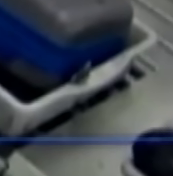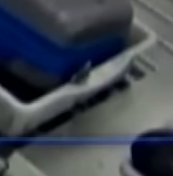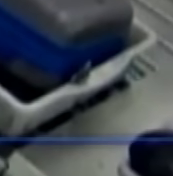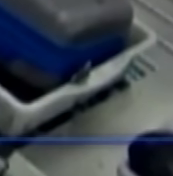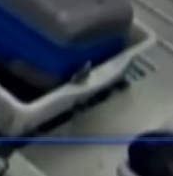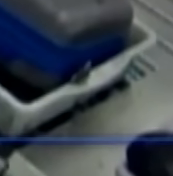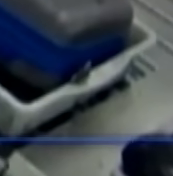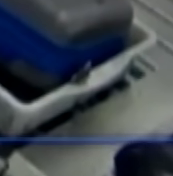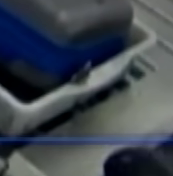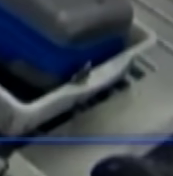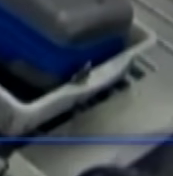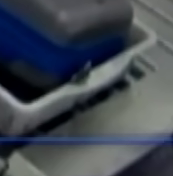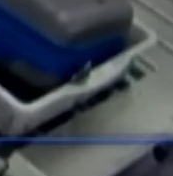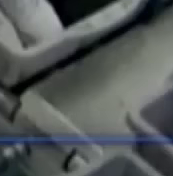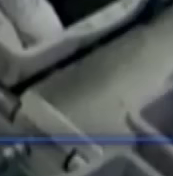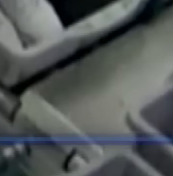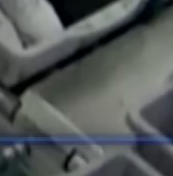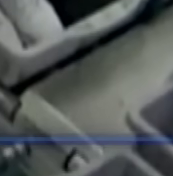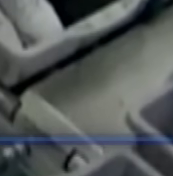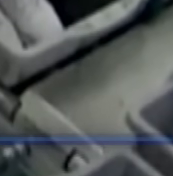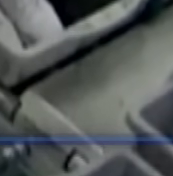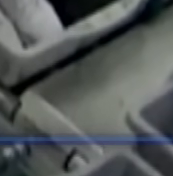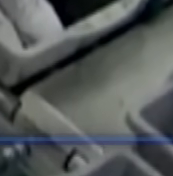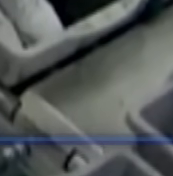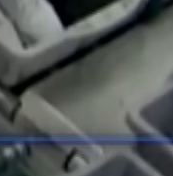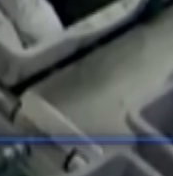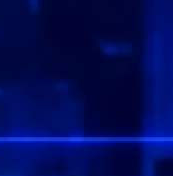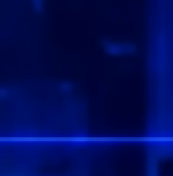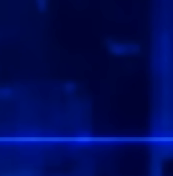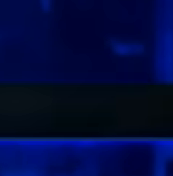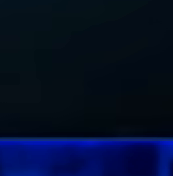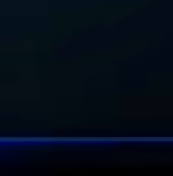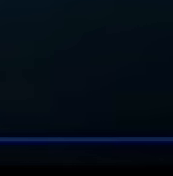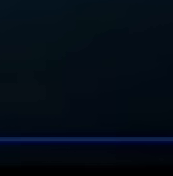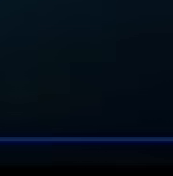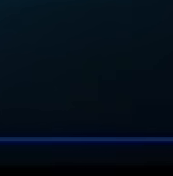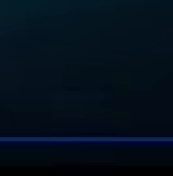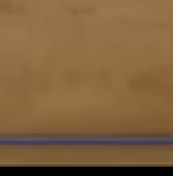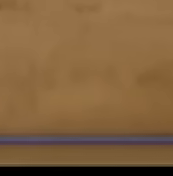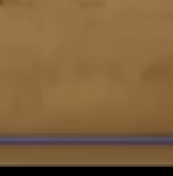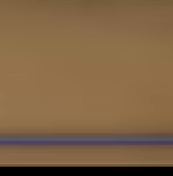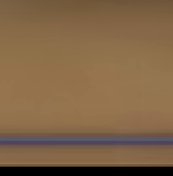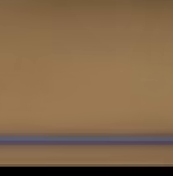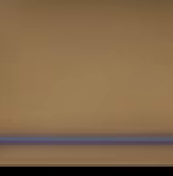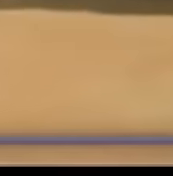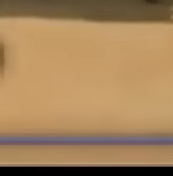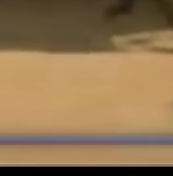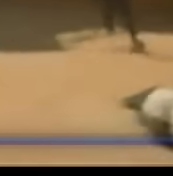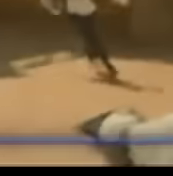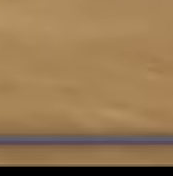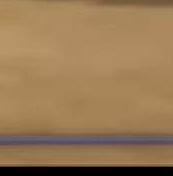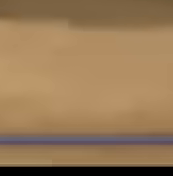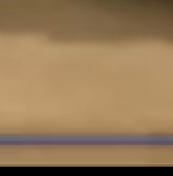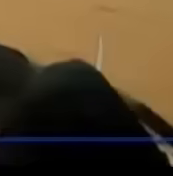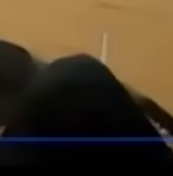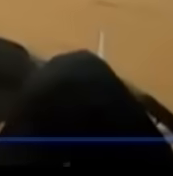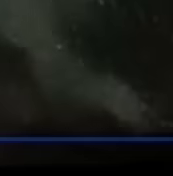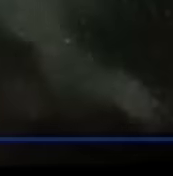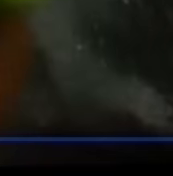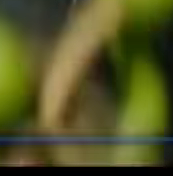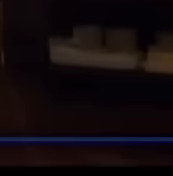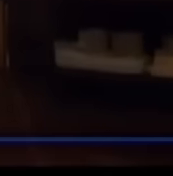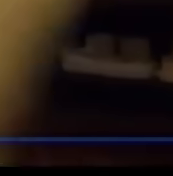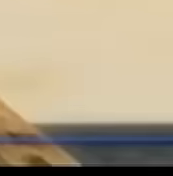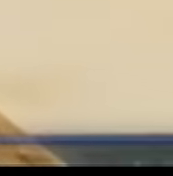pagnanakaw ng mga airport officers sa bagahe ng mga pasahero. Wish granted na magka Season 2 ang live-action series